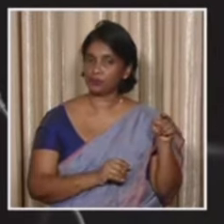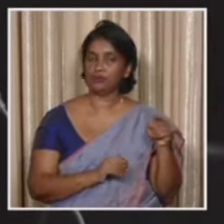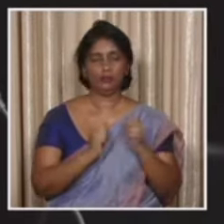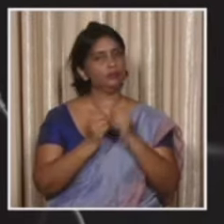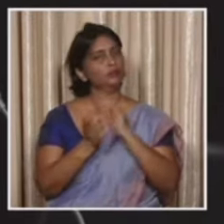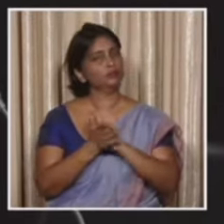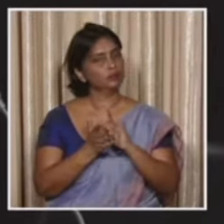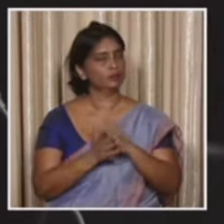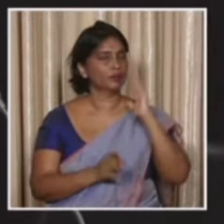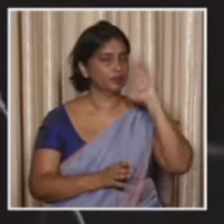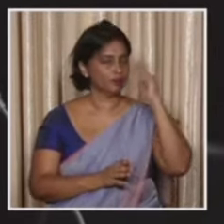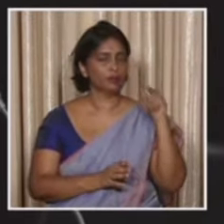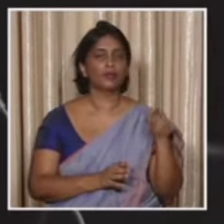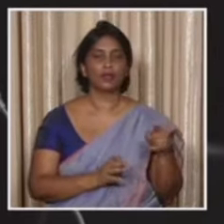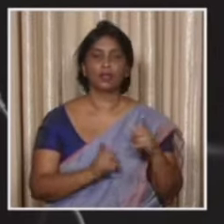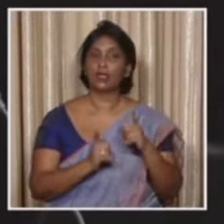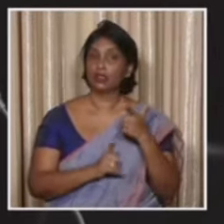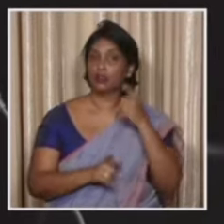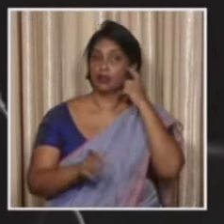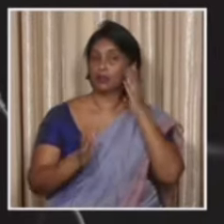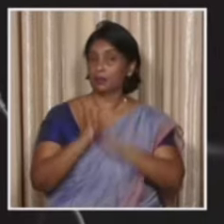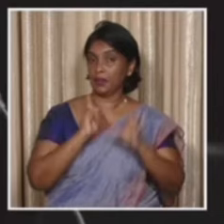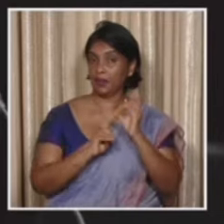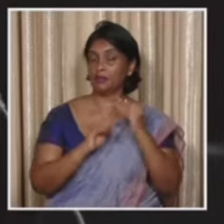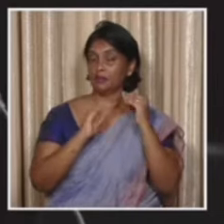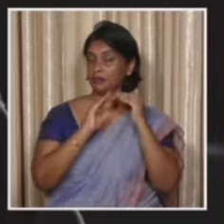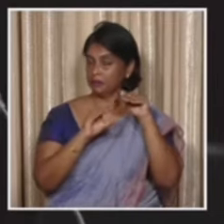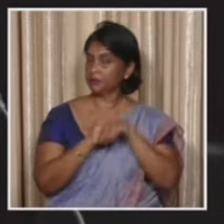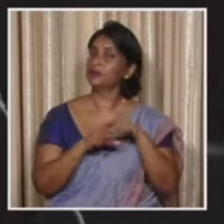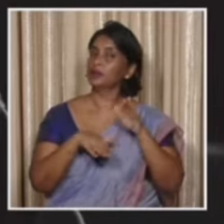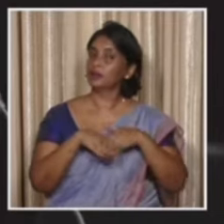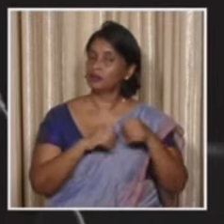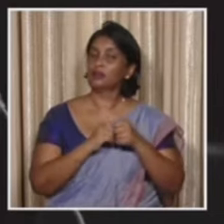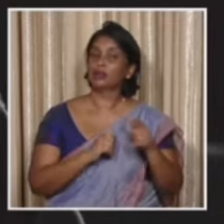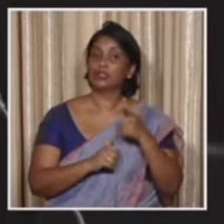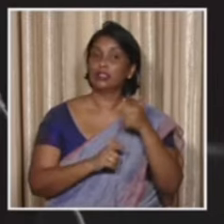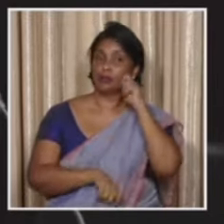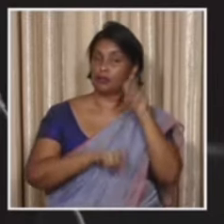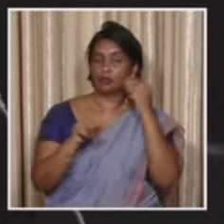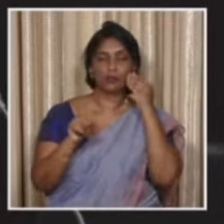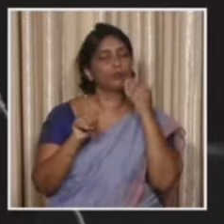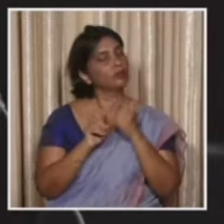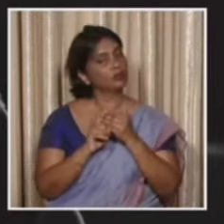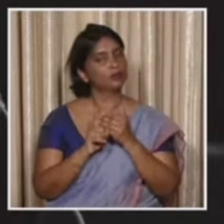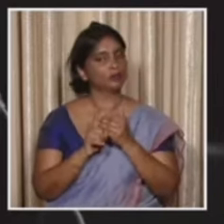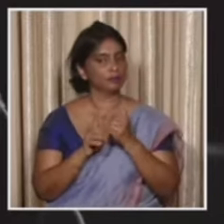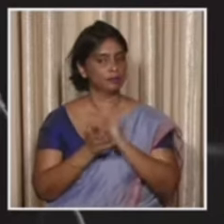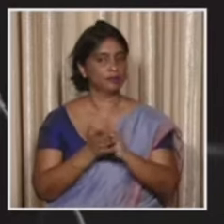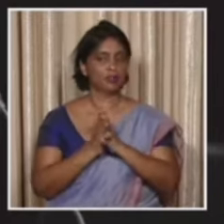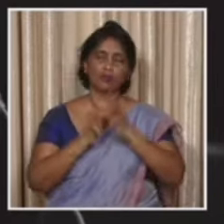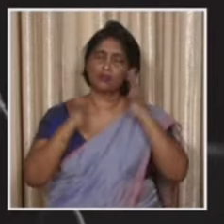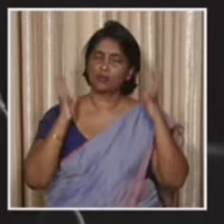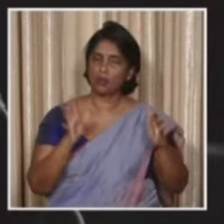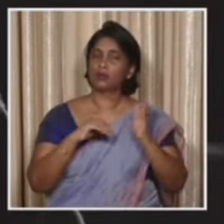சேவாவ விசேஷம் தீவிர அமாத்திய தூர தரமின் எதுமா தீவிர ஜனதா வினுவின் கரப்பு